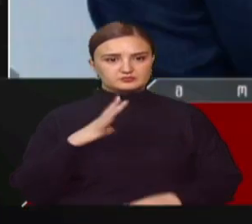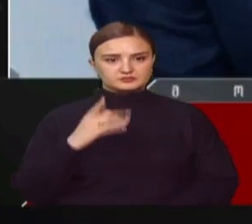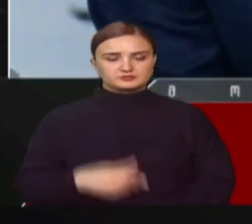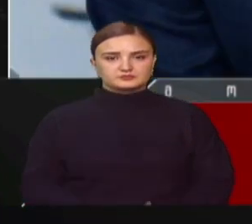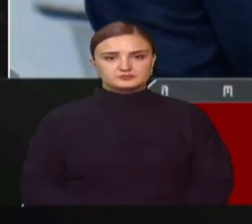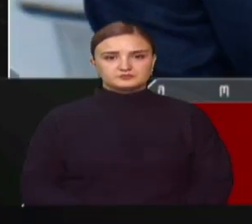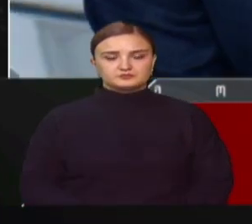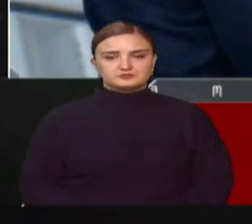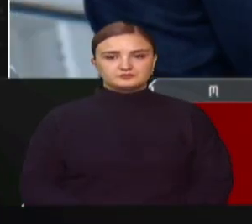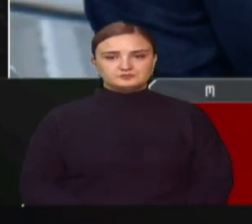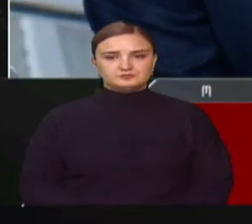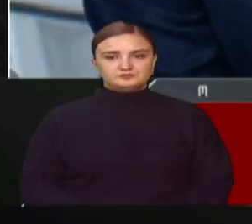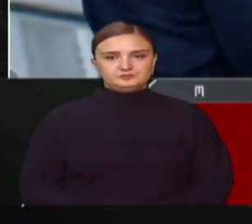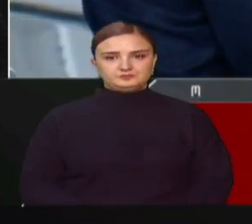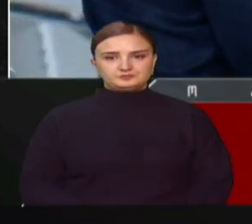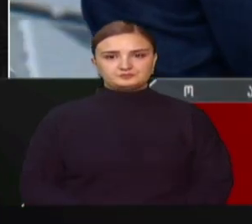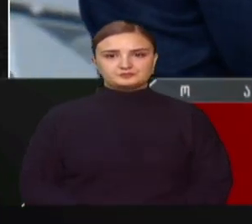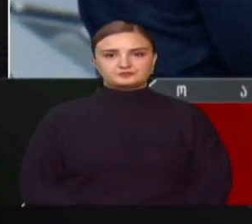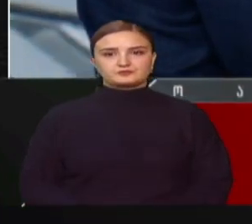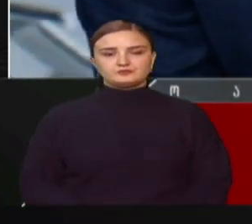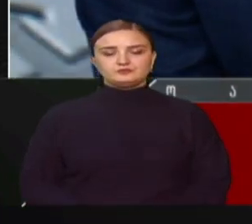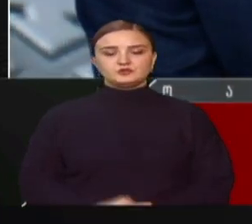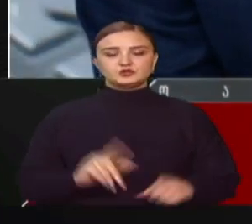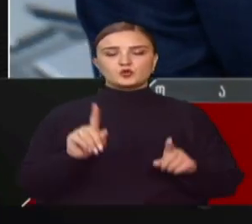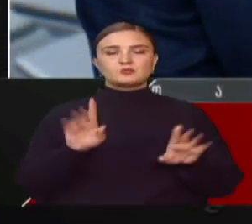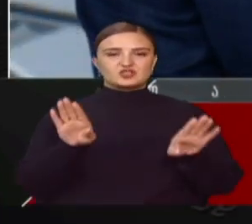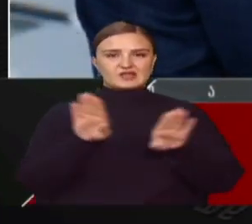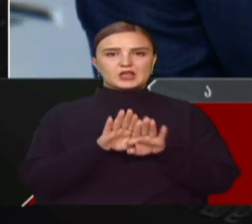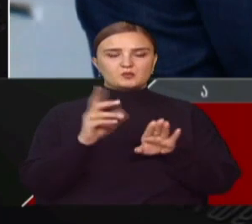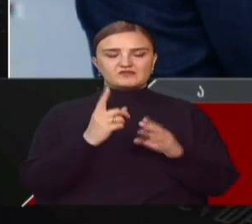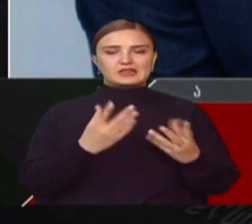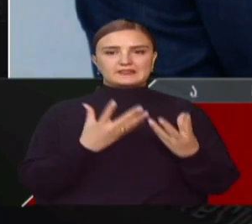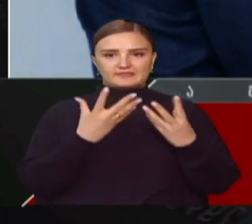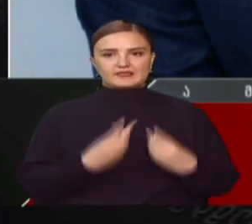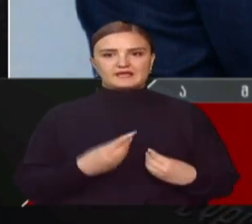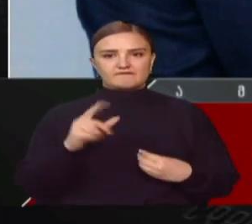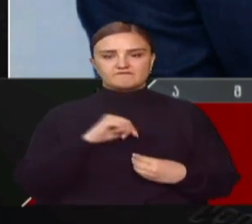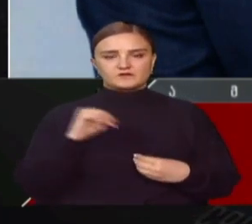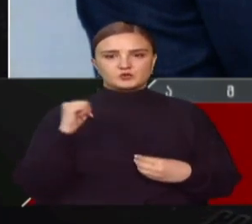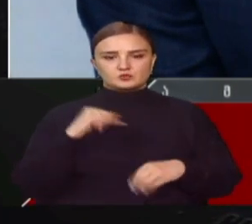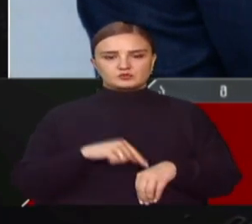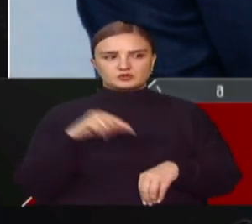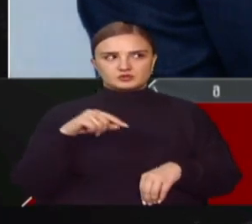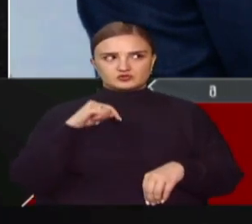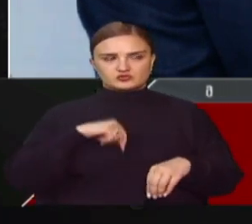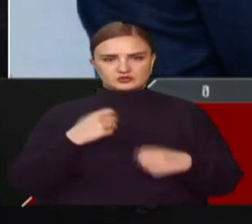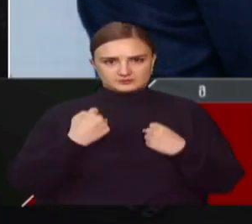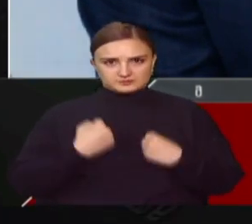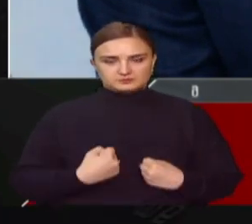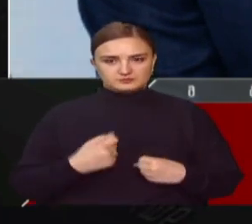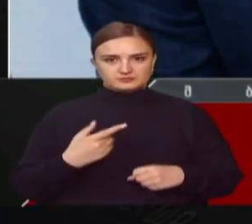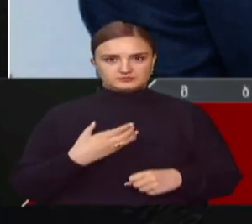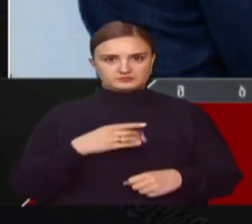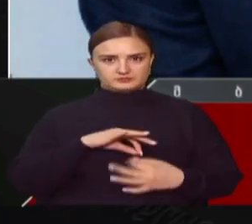ნათია, რომ შევადაროთ პირველ დღეს, რამდენად მწვავე განცდა გაქვთ თქვენ დაძაბულობის და რამდენად მწვავე არის